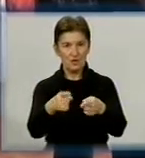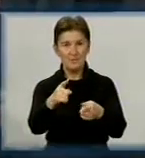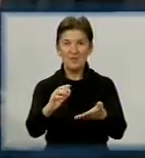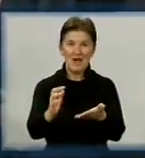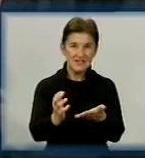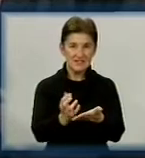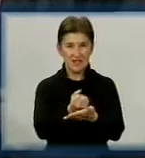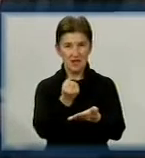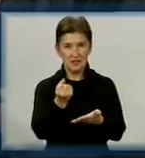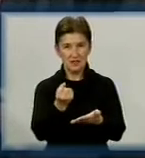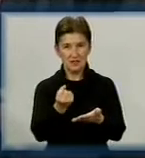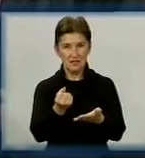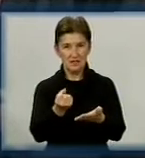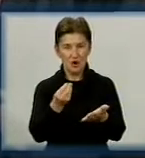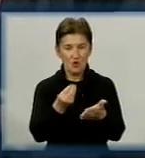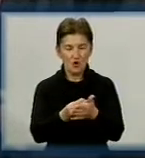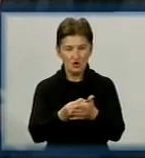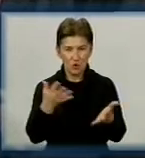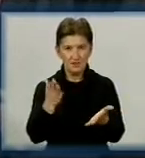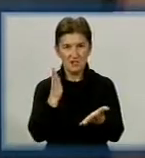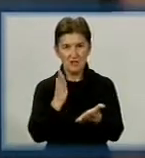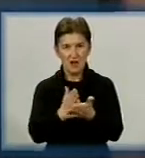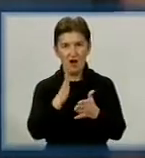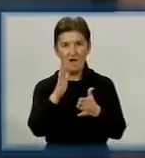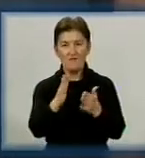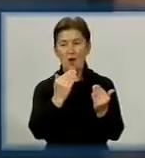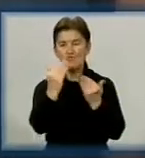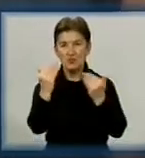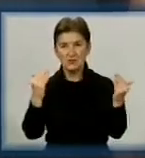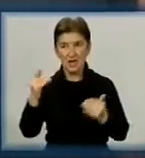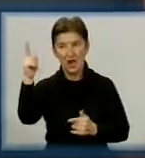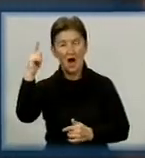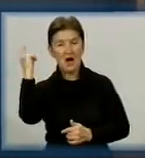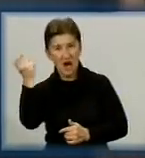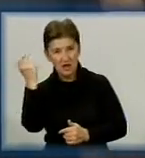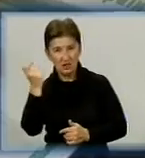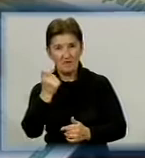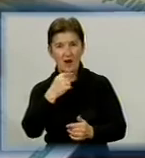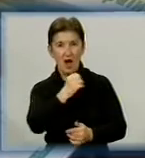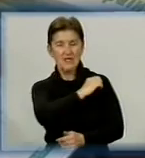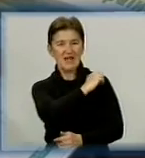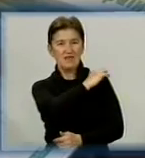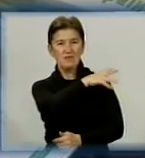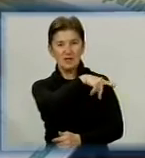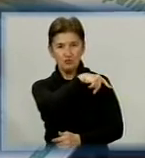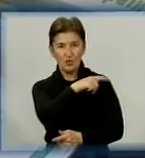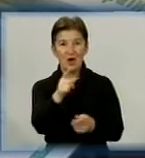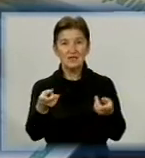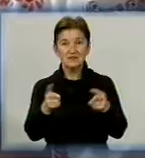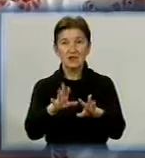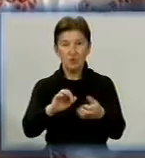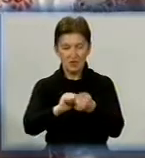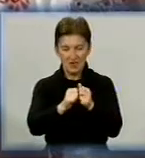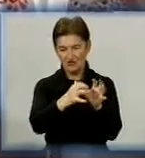час розриття кургану коштовності нині знаходяться в музеях Харкова та Санкт-Петербурга. Сільському музею на згадку лишився тільки шматочок